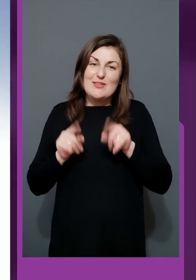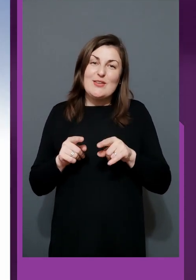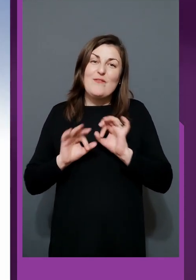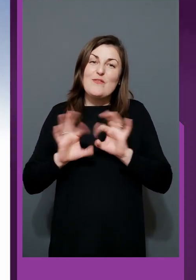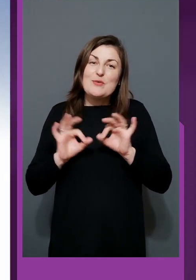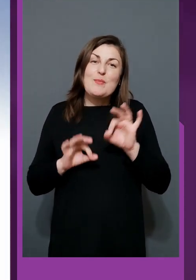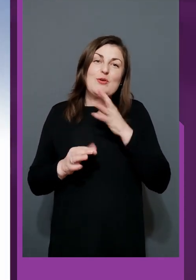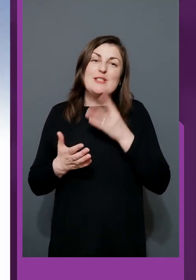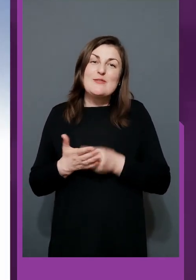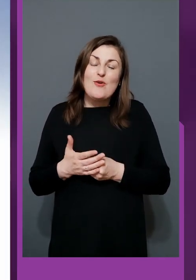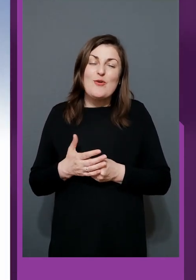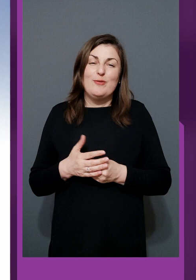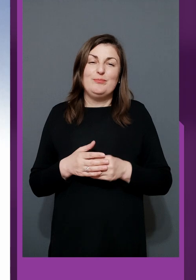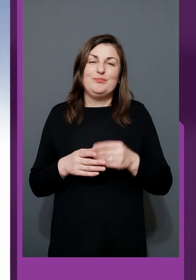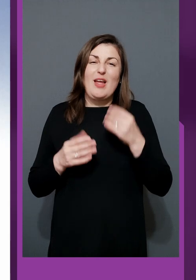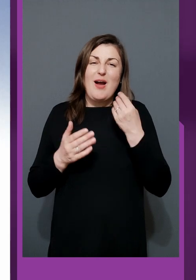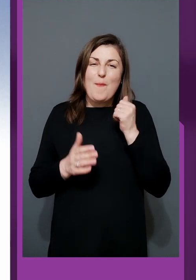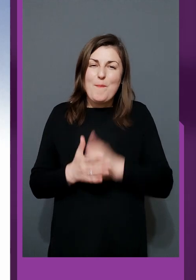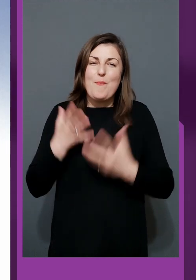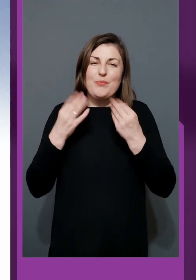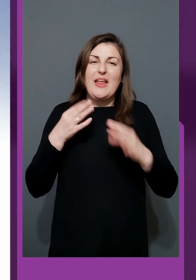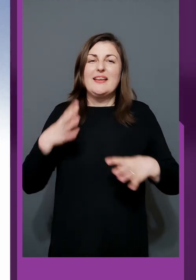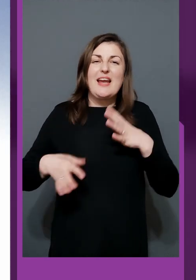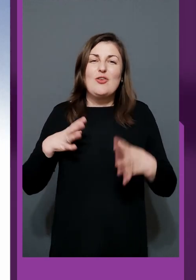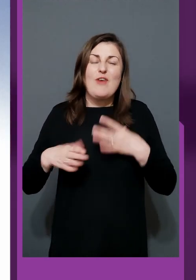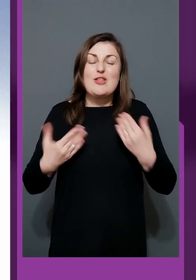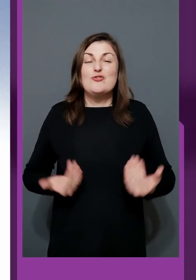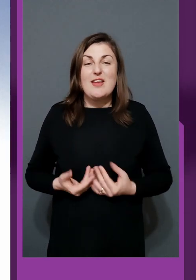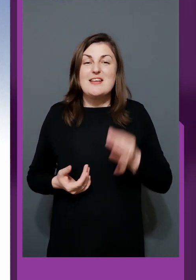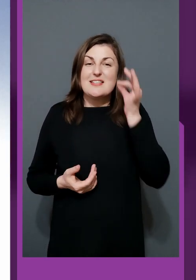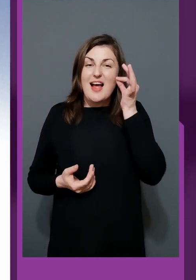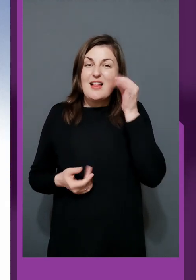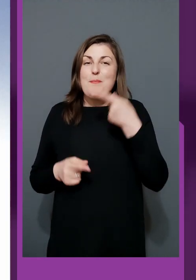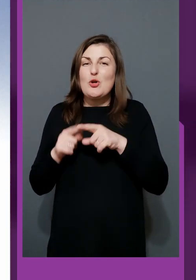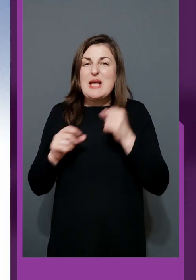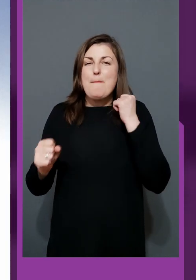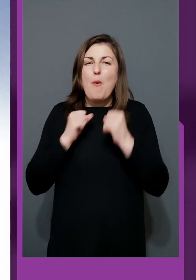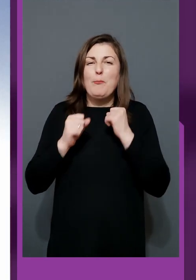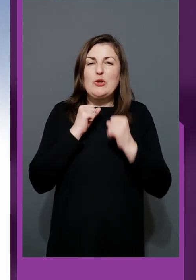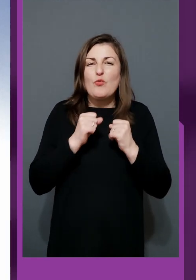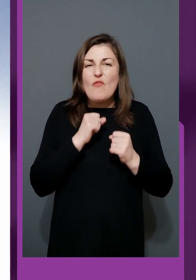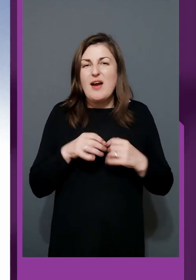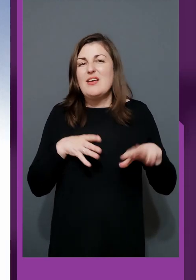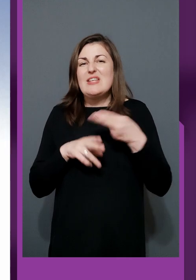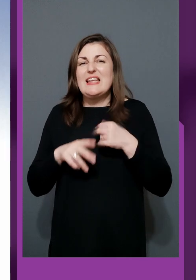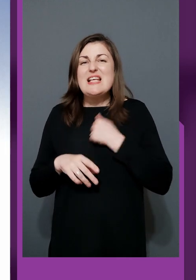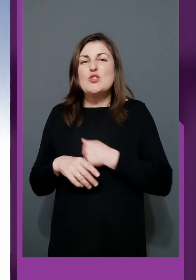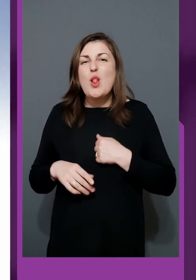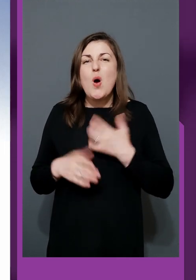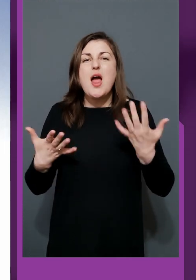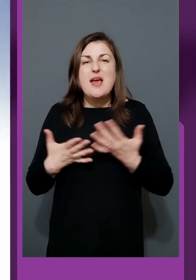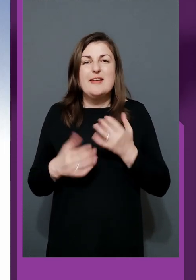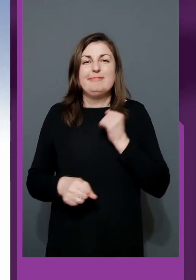навіть тут в розповідях про свою рутину буденність тренувань Життя теж згадав про ті бомбардування все те